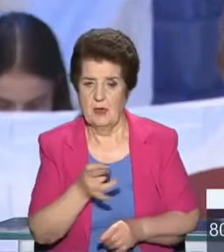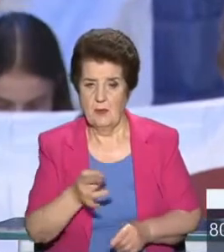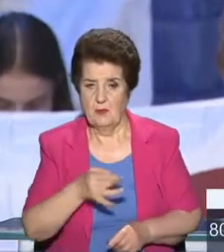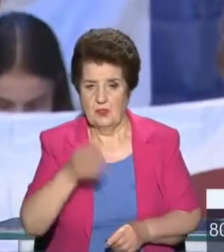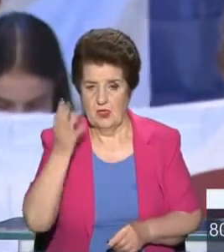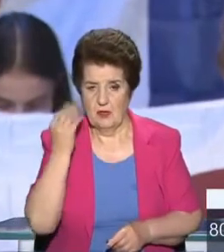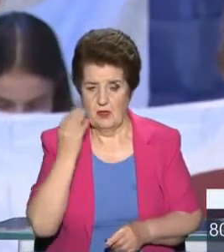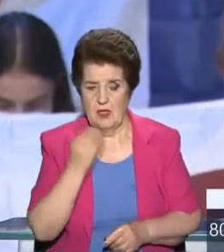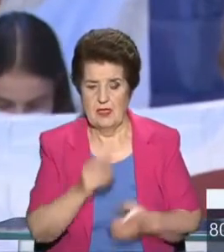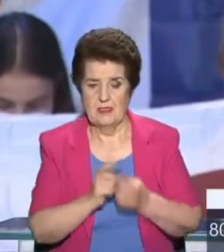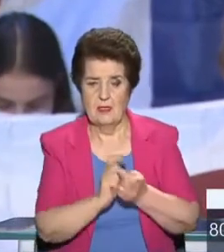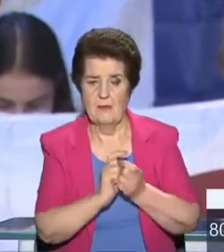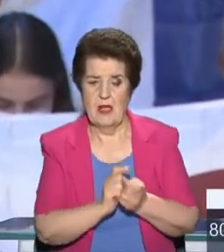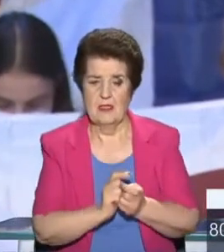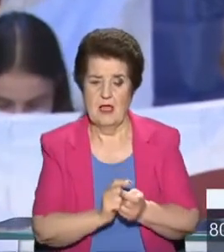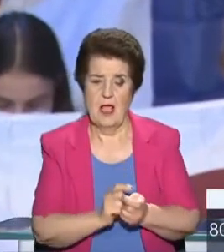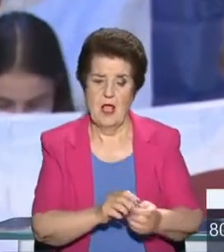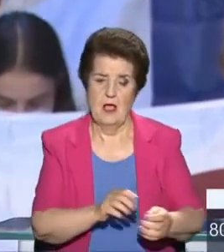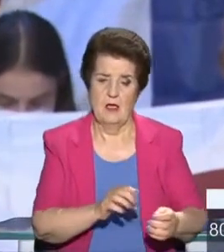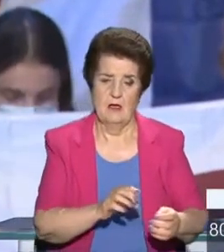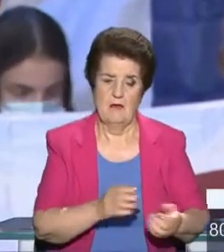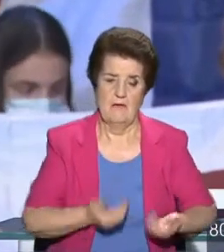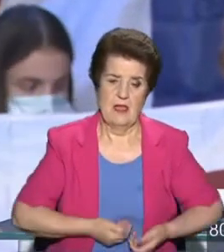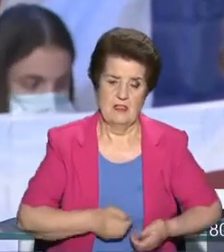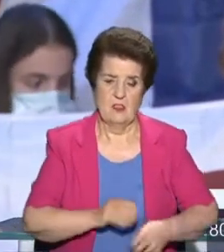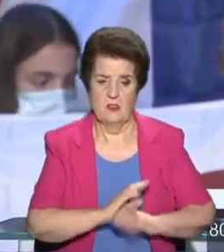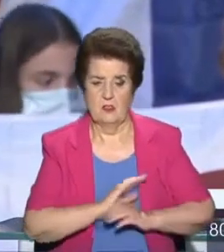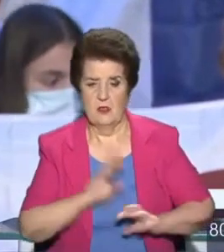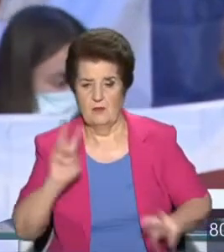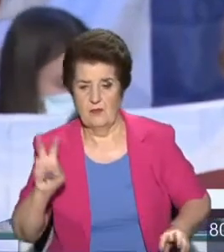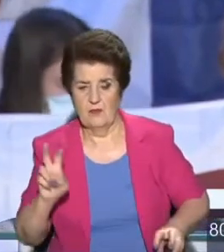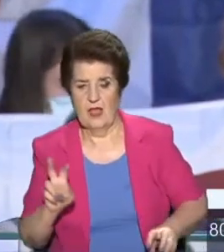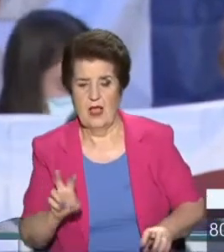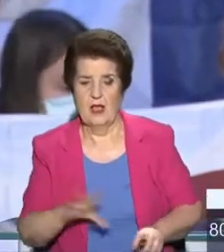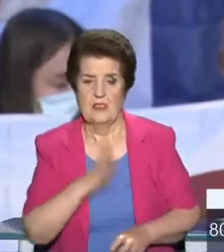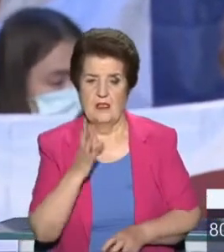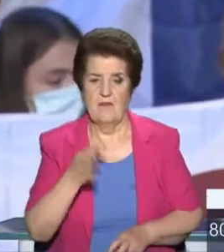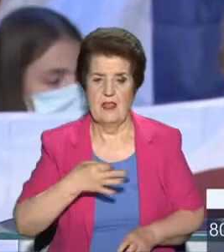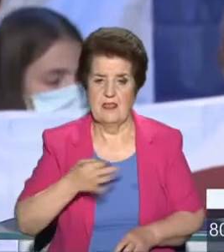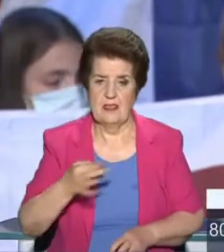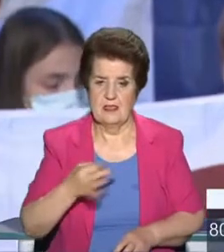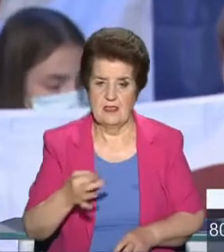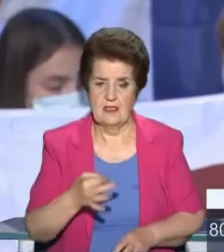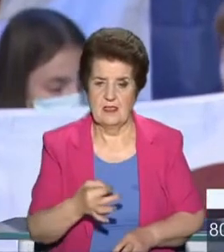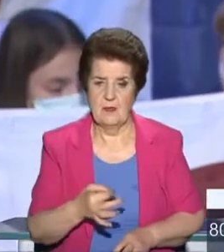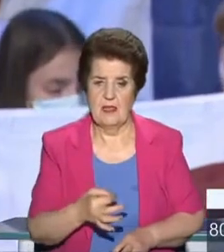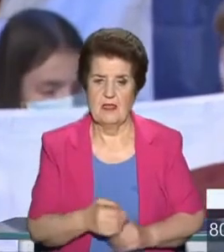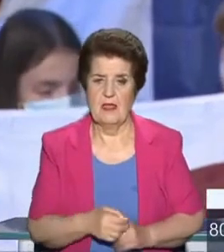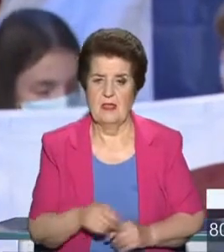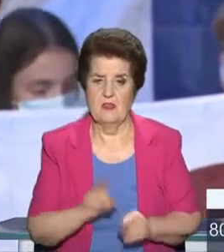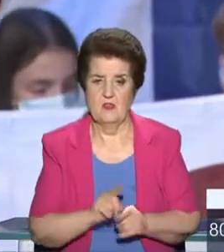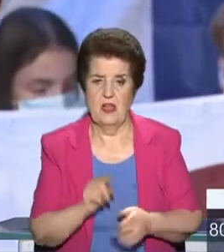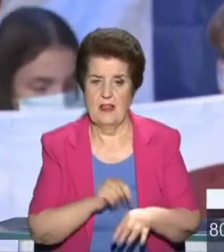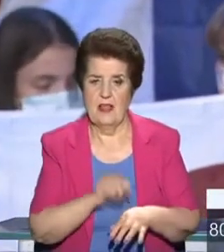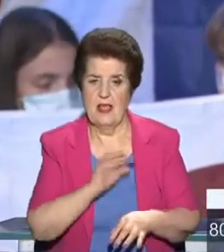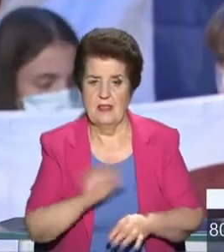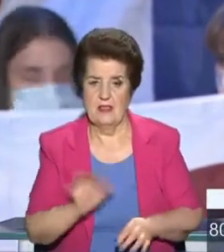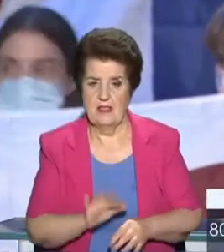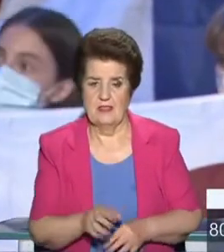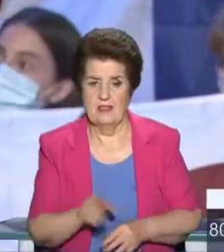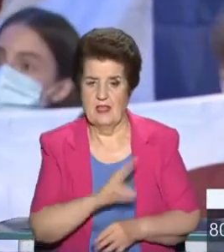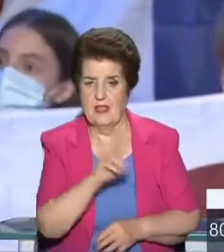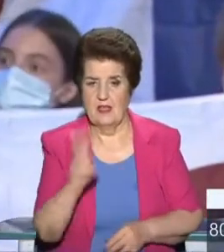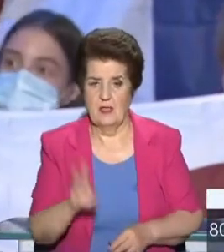viață și moarte si stând pe faptul că își dorește să fie stat independent de și neatinsă de